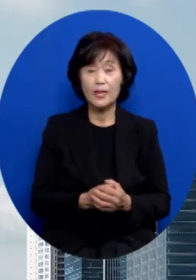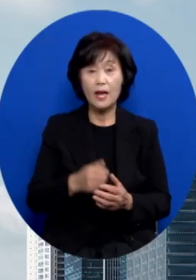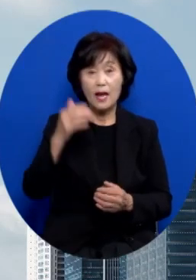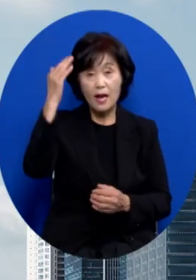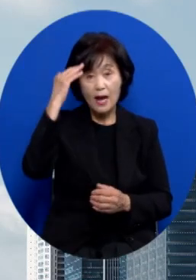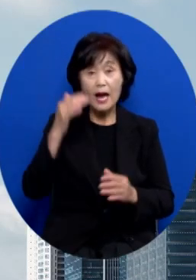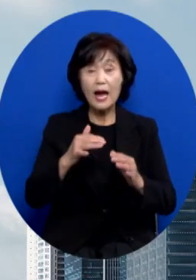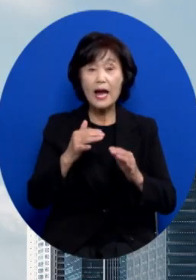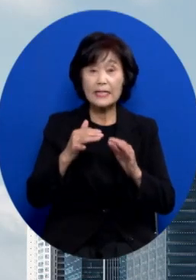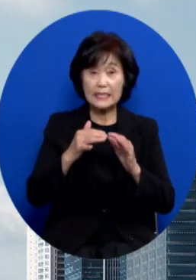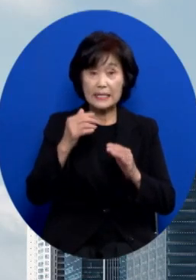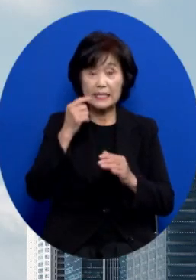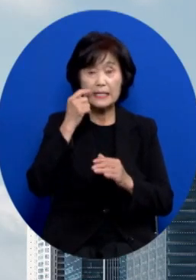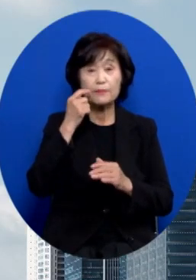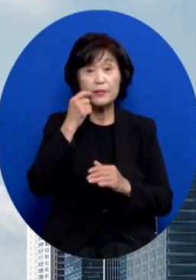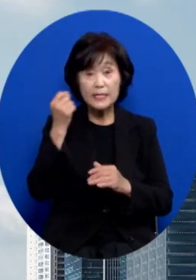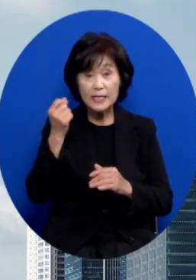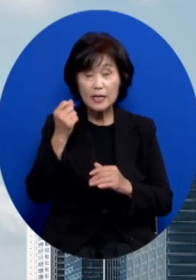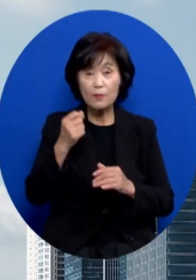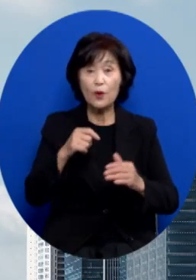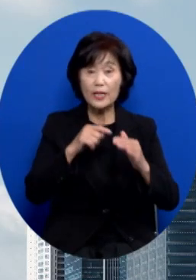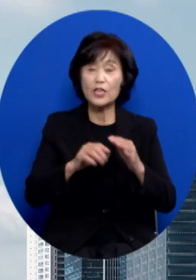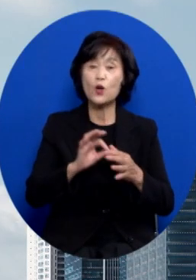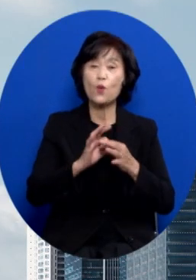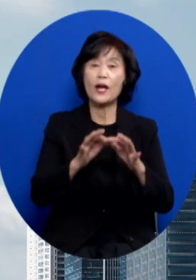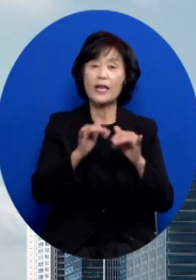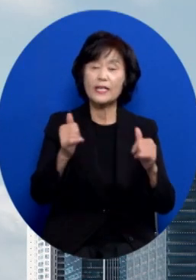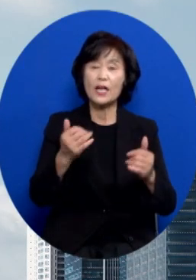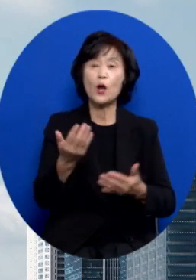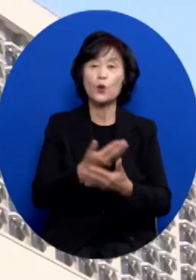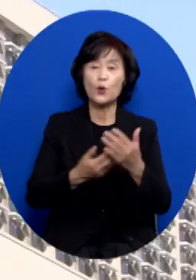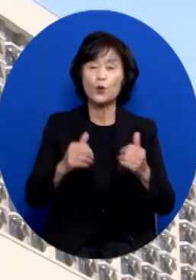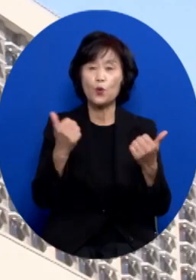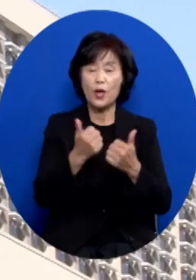한일 내정관계자 교류회의가 6년 만에 재개됩니다.